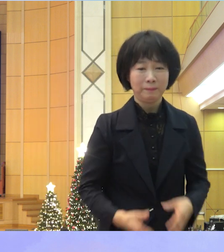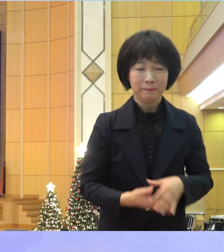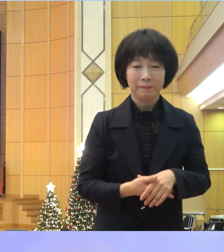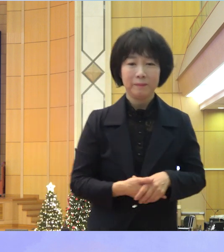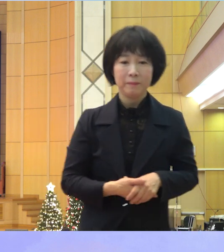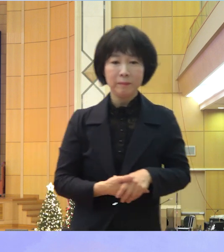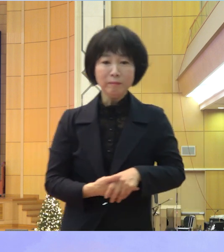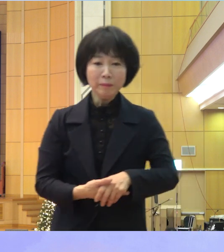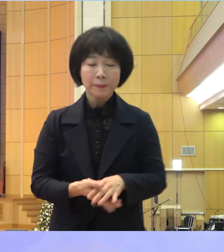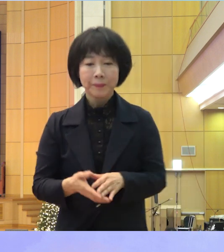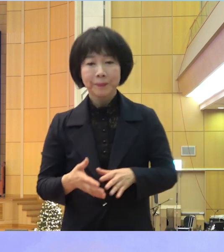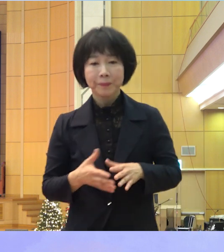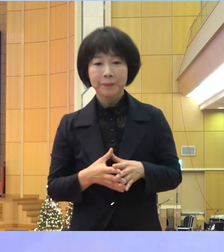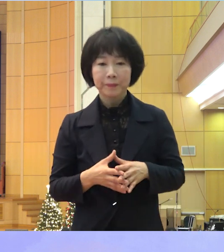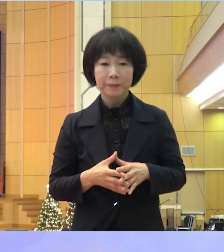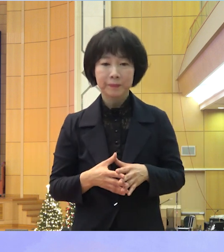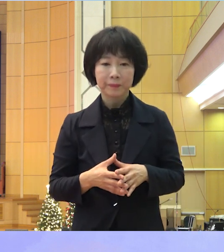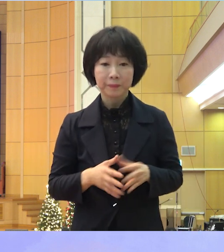있냐고.